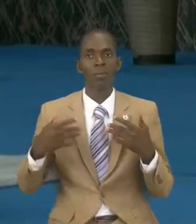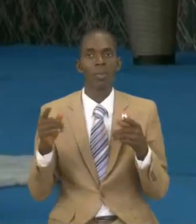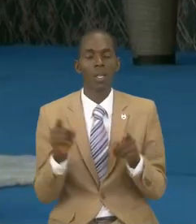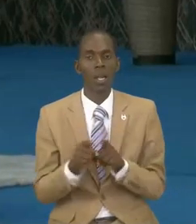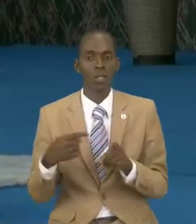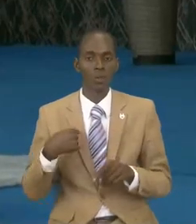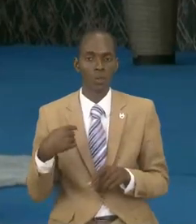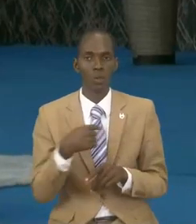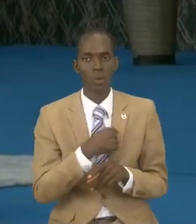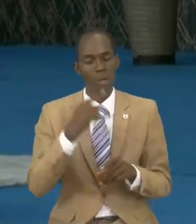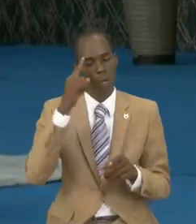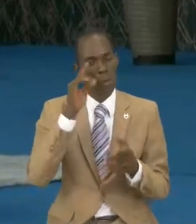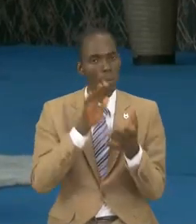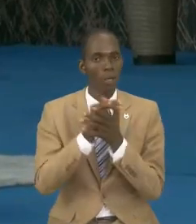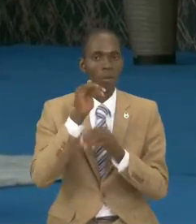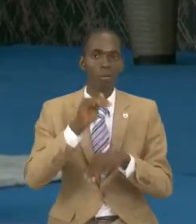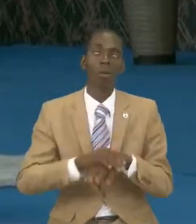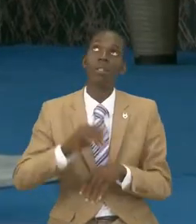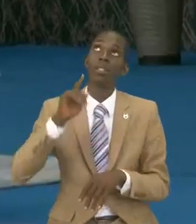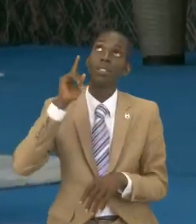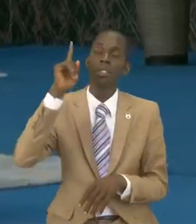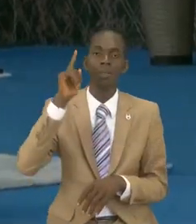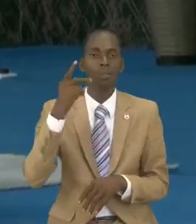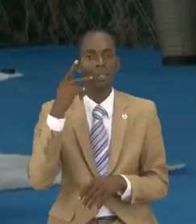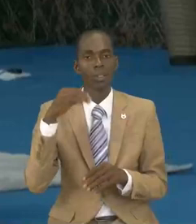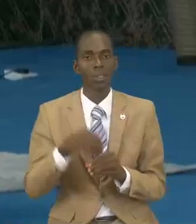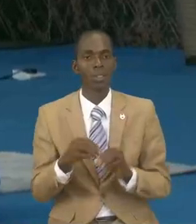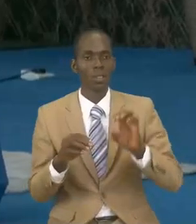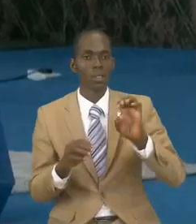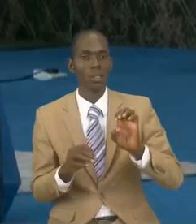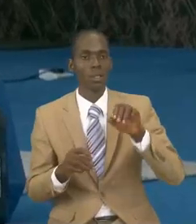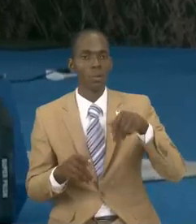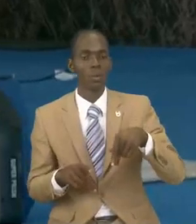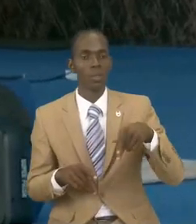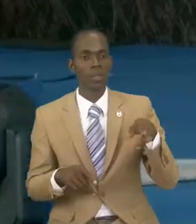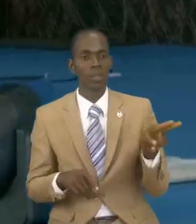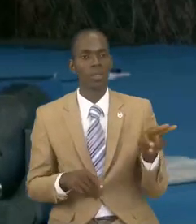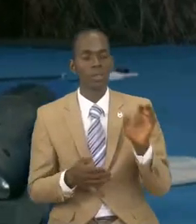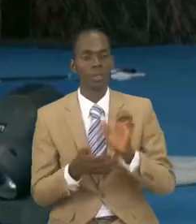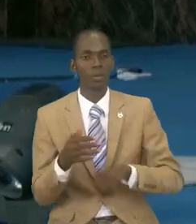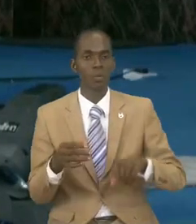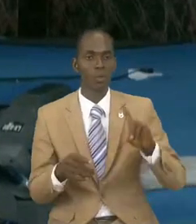vie qui croit au Seigneur. On va au